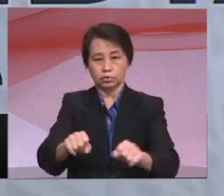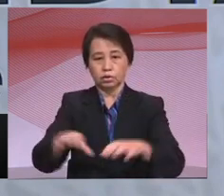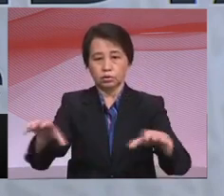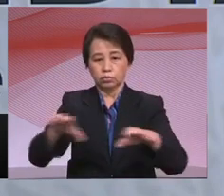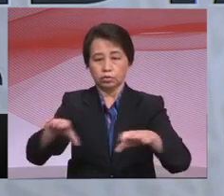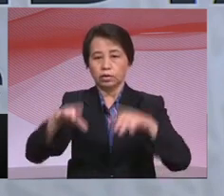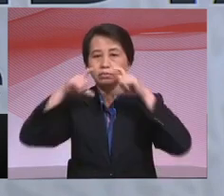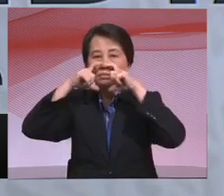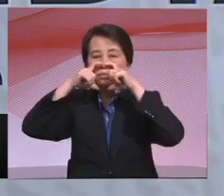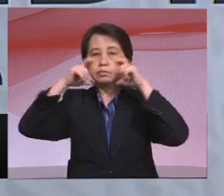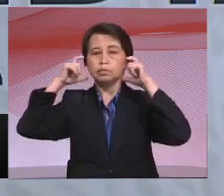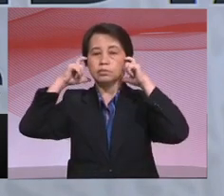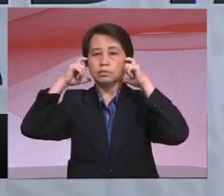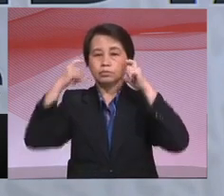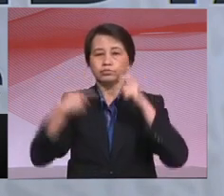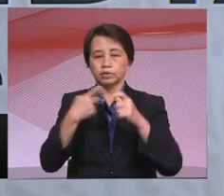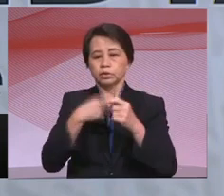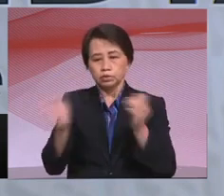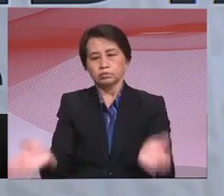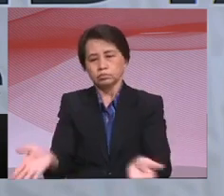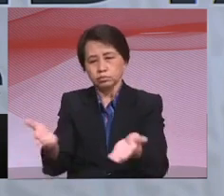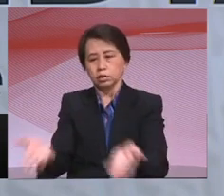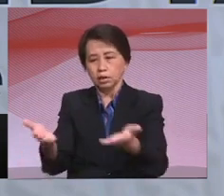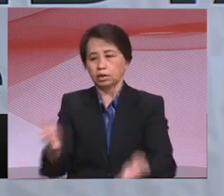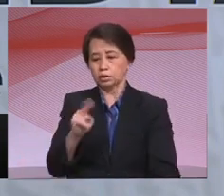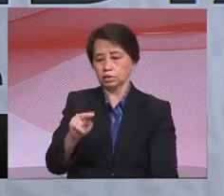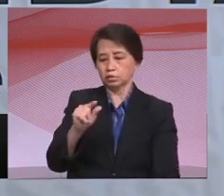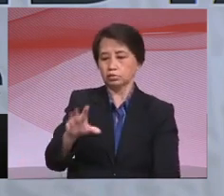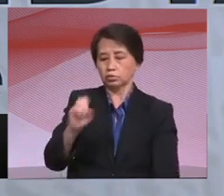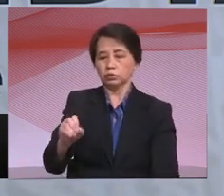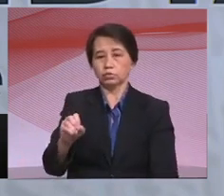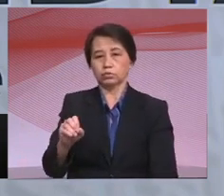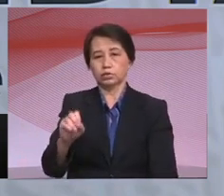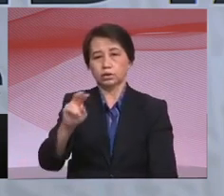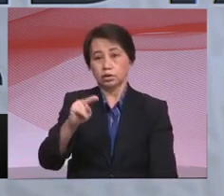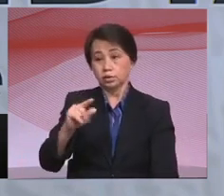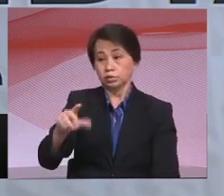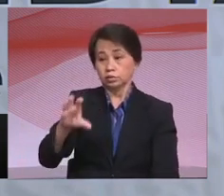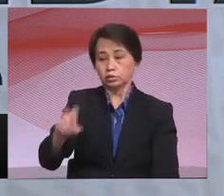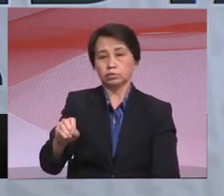face mask. Dan kita menggalakkan NGO, kita menggalakkan